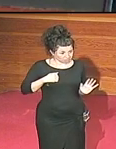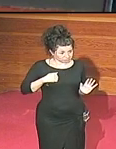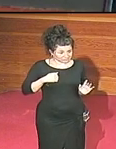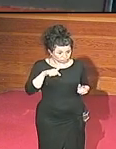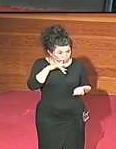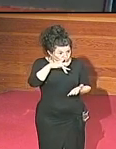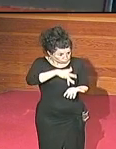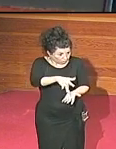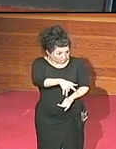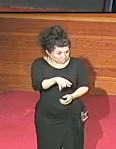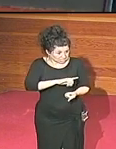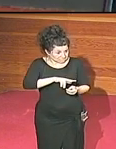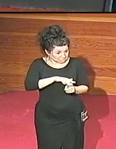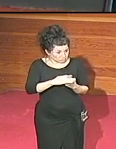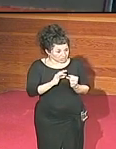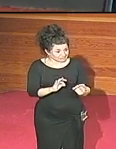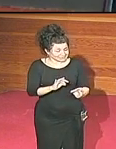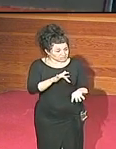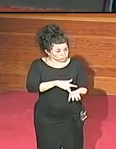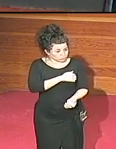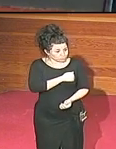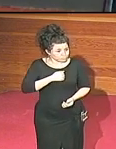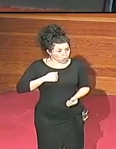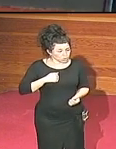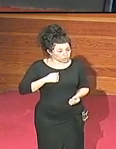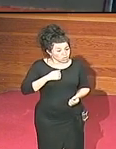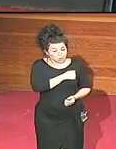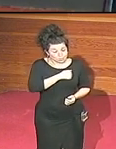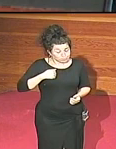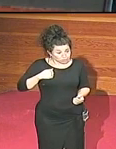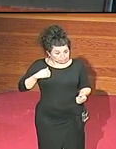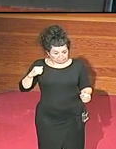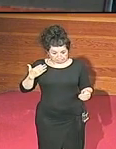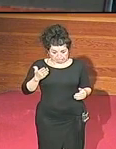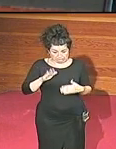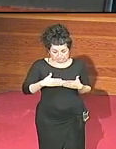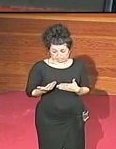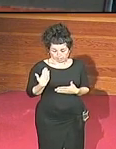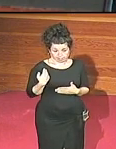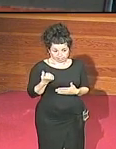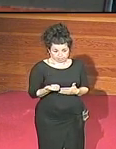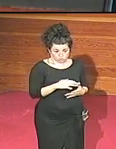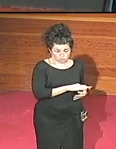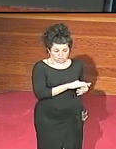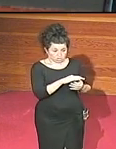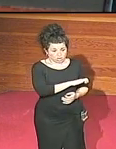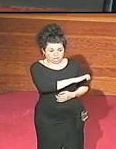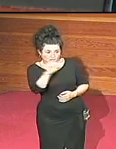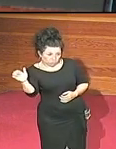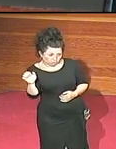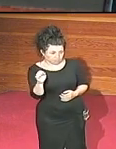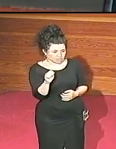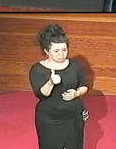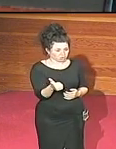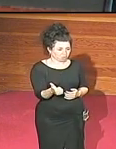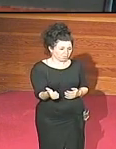ari da. Polonia duela gutxi arte, Ukrainako gerra hasi arte, Europar Batasunean zen, ez dakit olako paria bat,